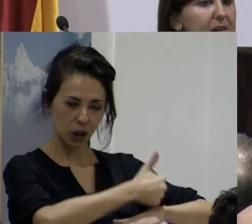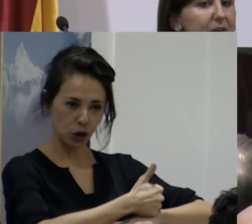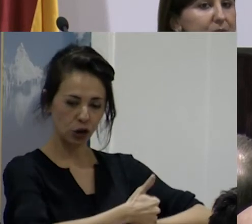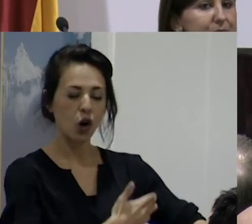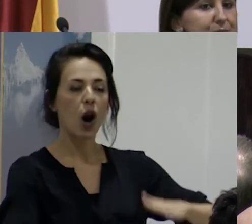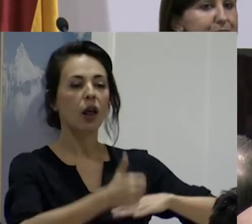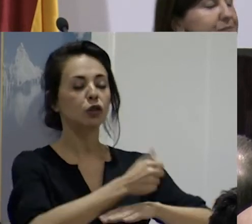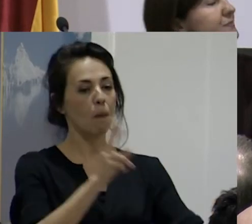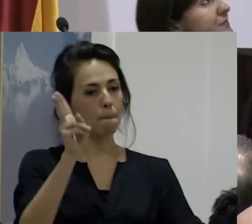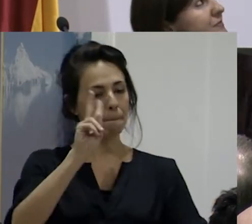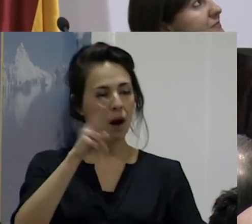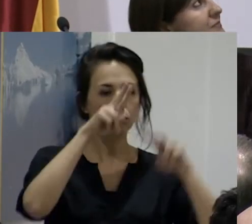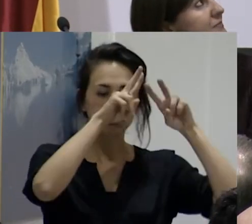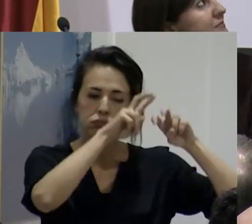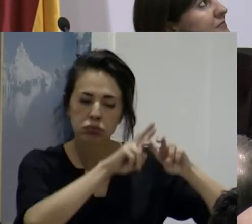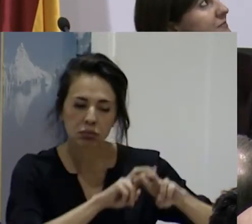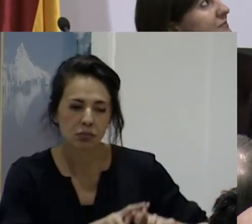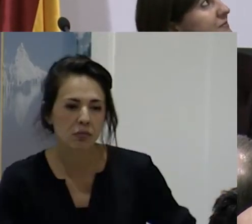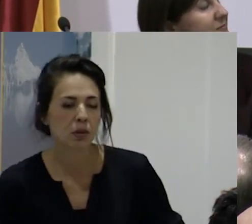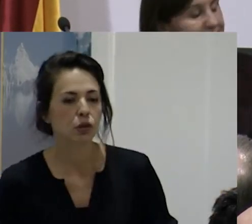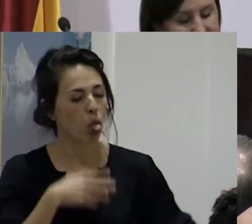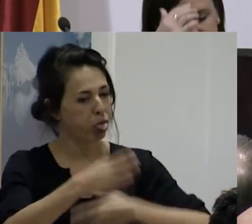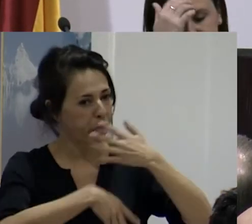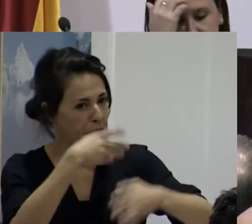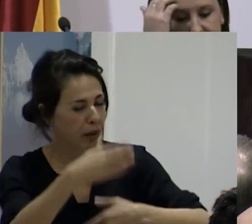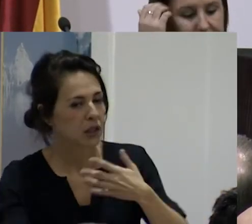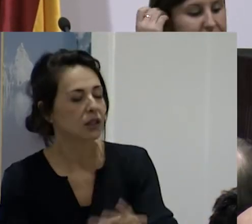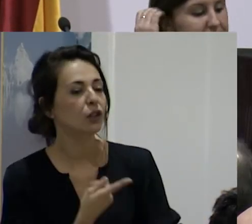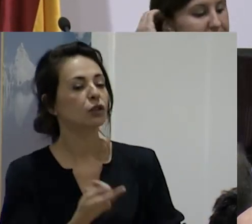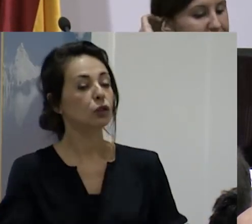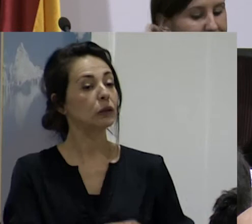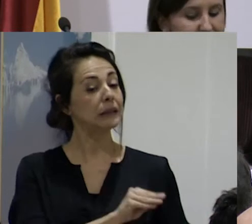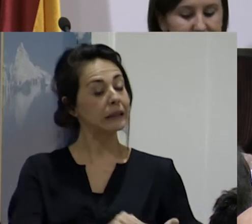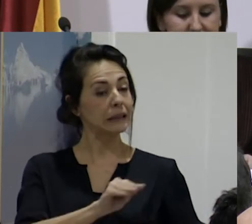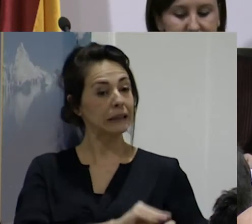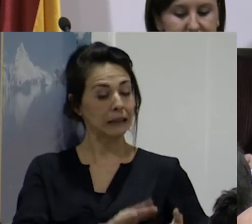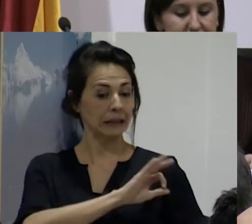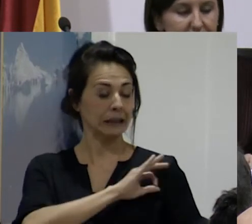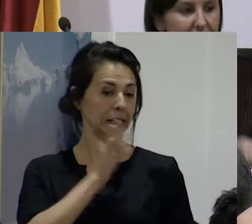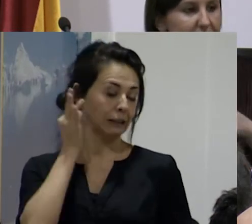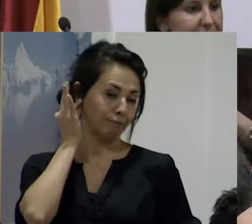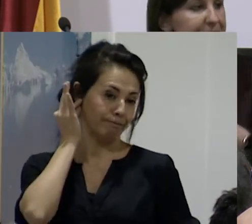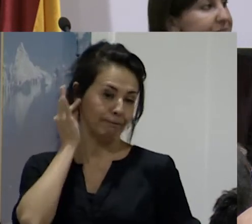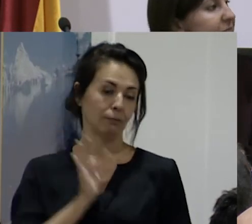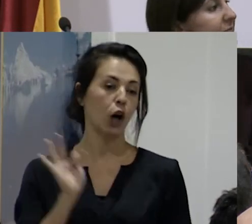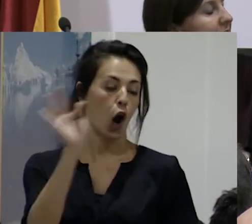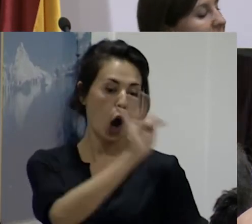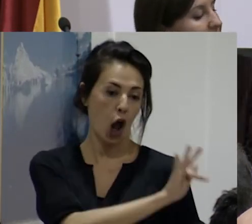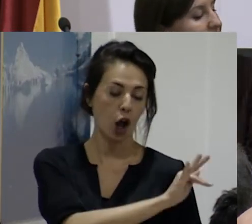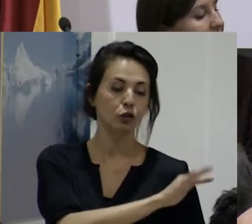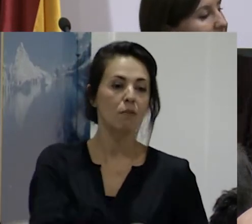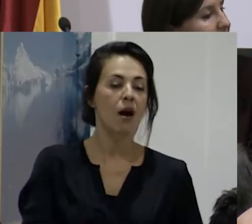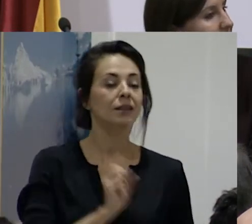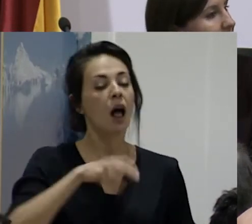de Investigación, Desenvolupament e Innovación, señora secretaria general, señores Tomás Llorenç, Andrés